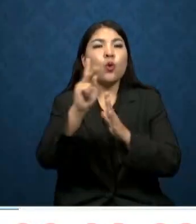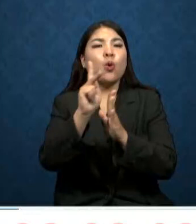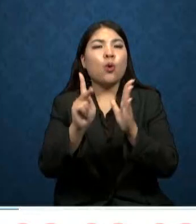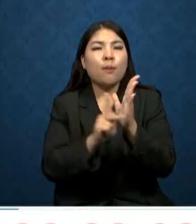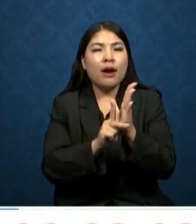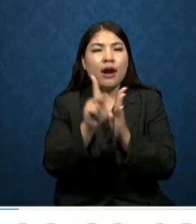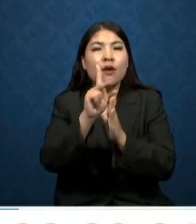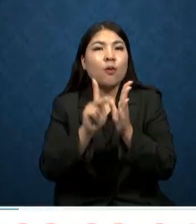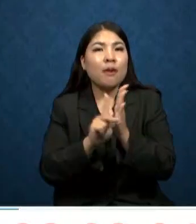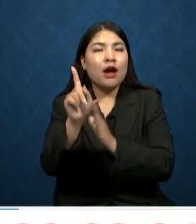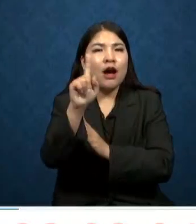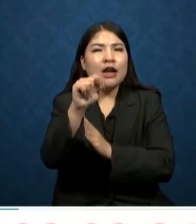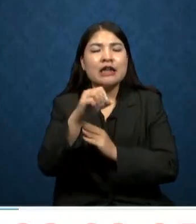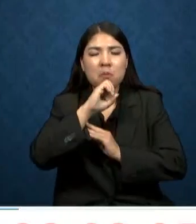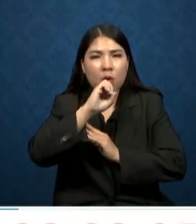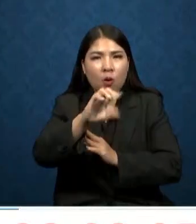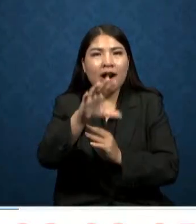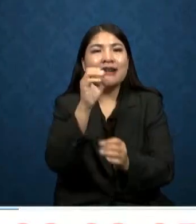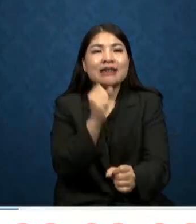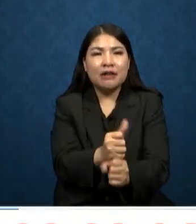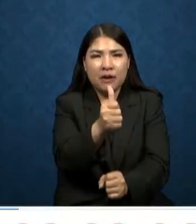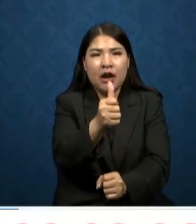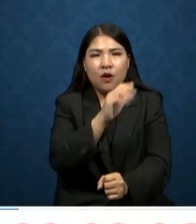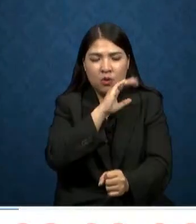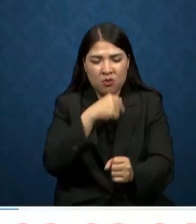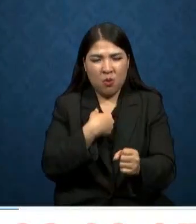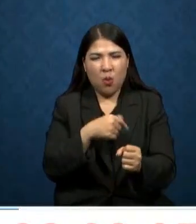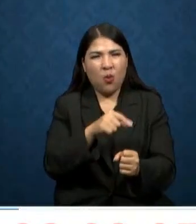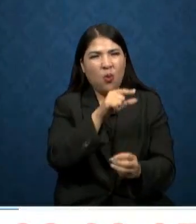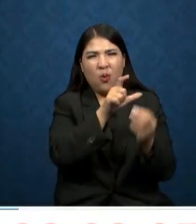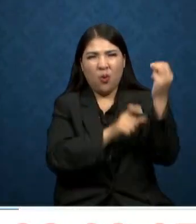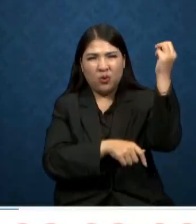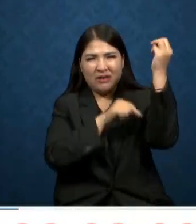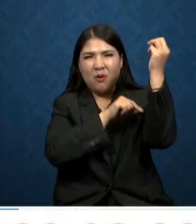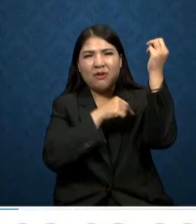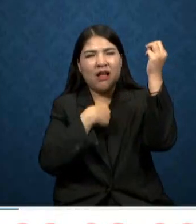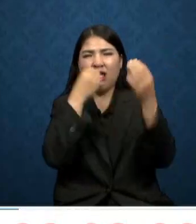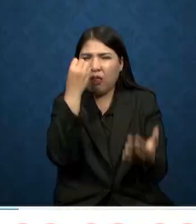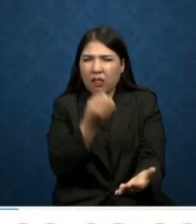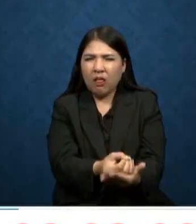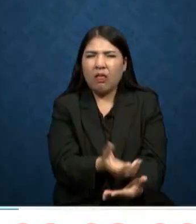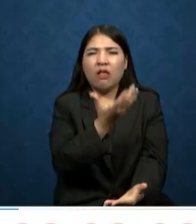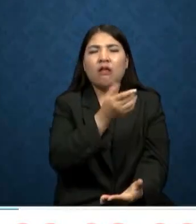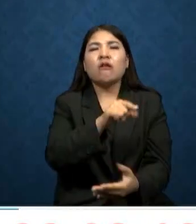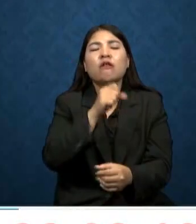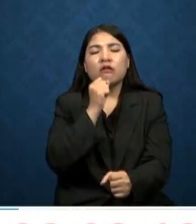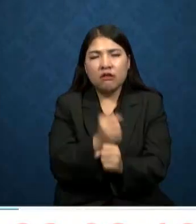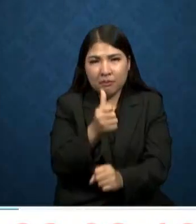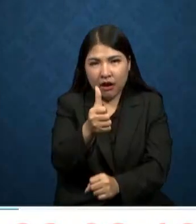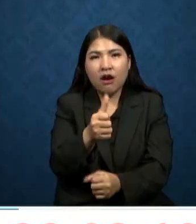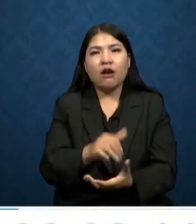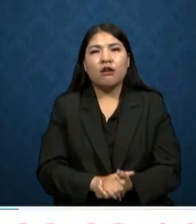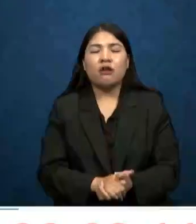ไหนกำหนดให้เขาทำได้ว่าสาไฟฟ้าราคาสูงขนาดนั้นก็ยังทำได้อยู่นะฮะเรา